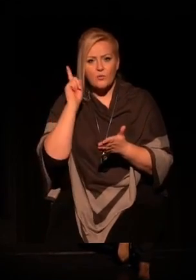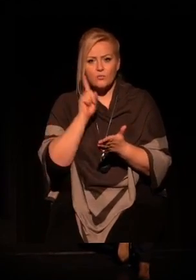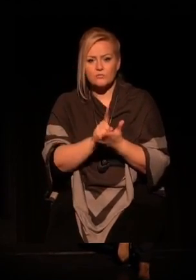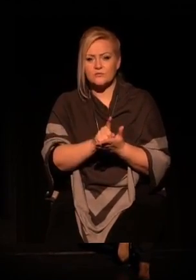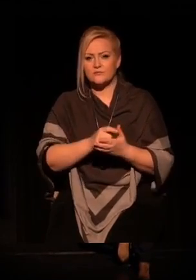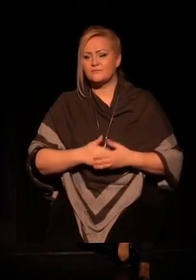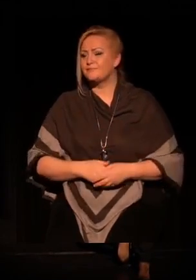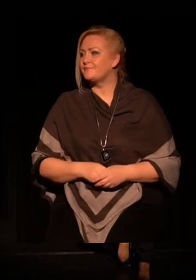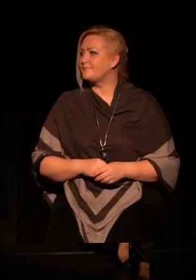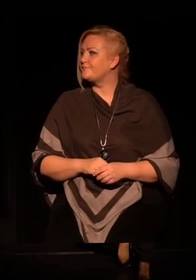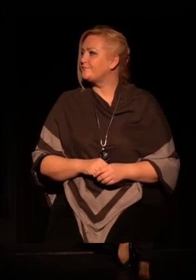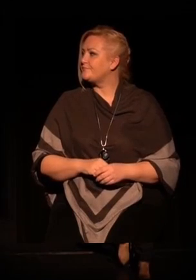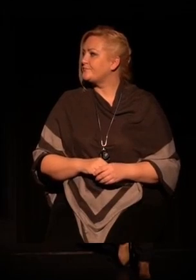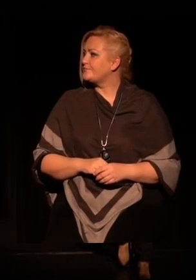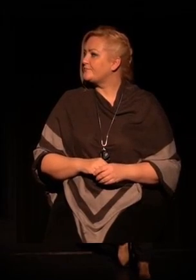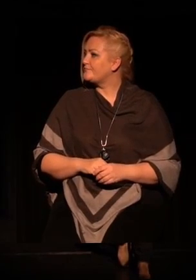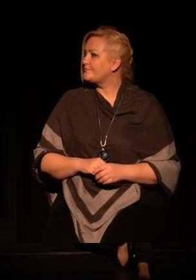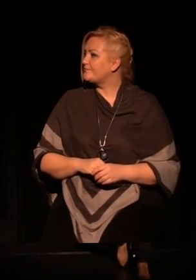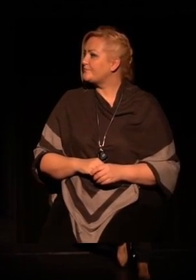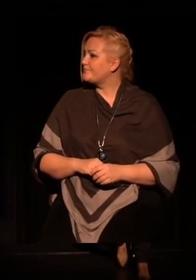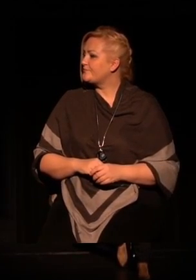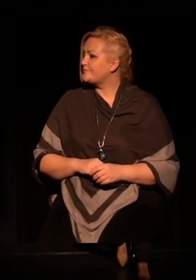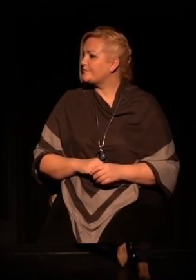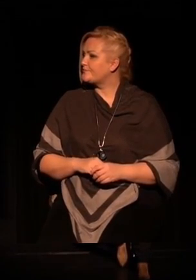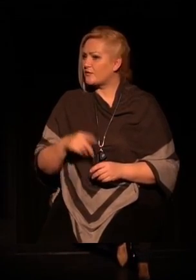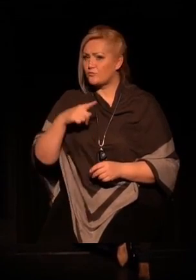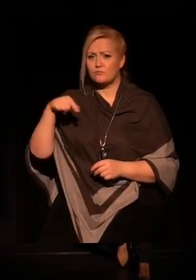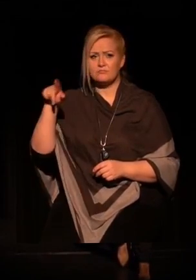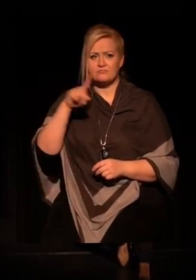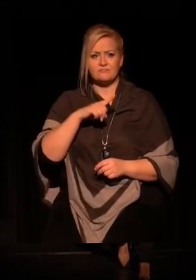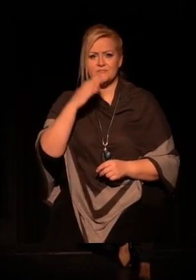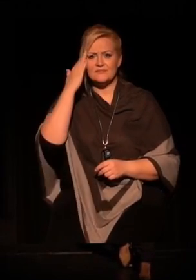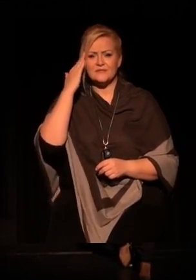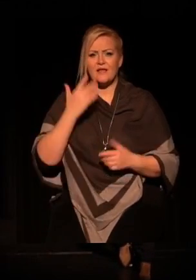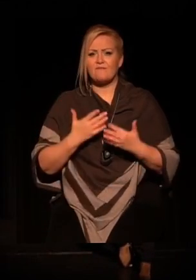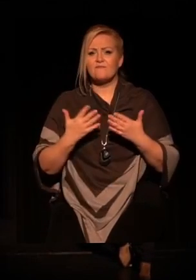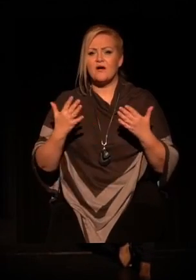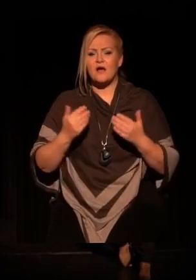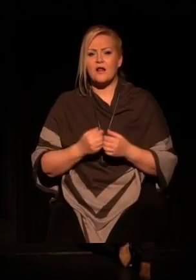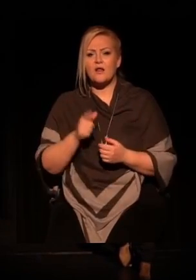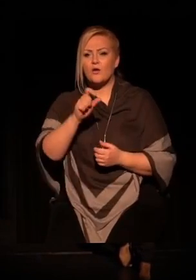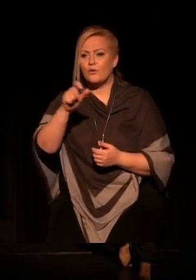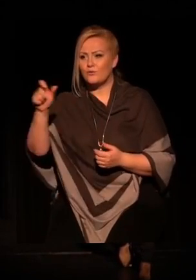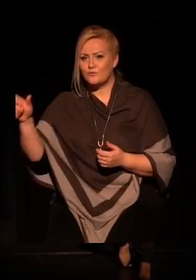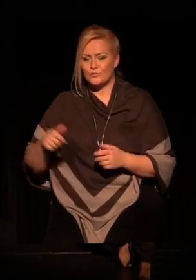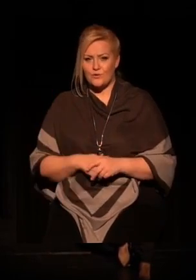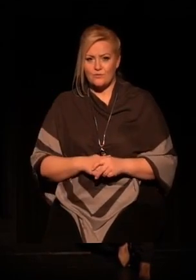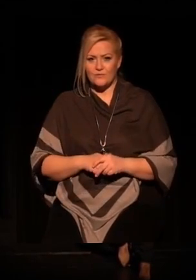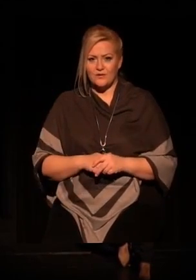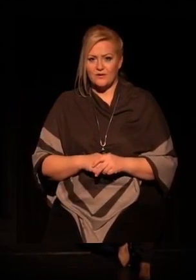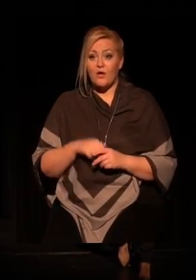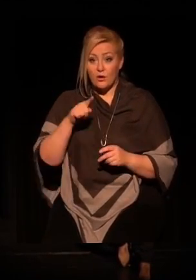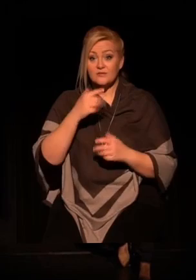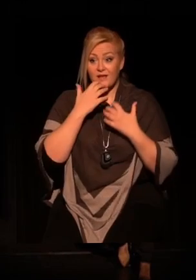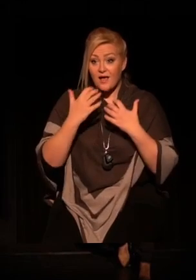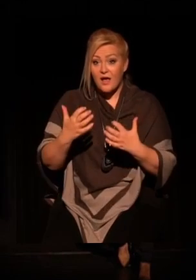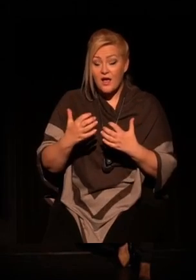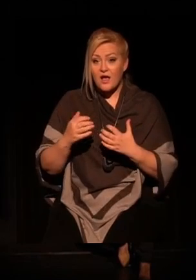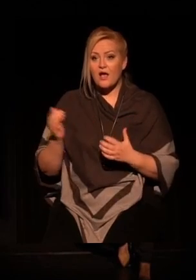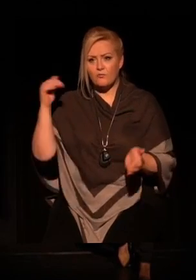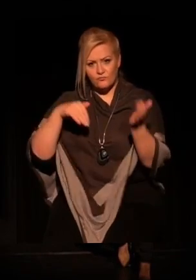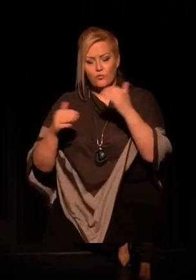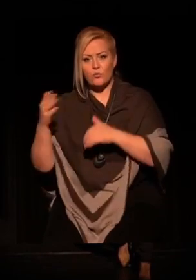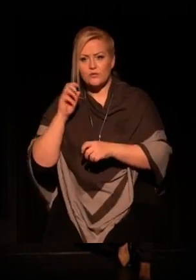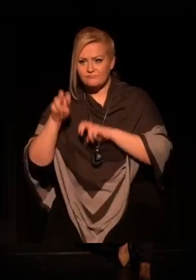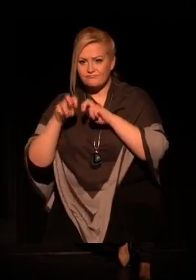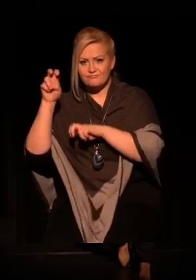tutaj generalnie znam wiele osób, które chciałyby zrobić koronę Ziemi. Niektórzy po kilku szczytach przestawali. Ja